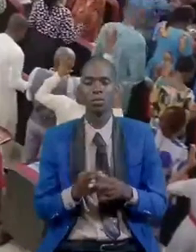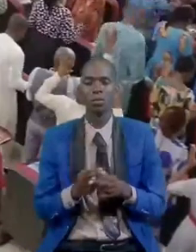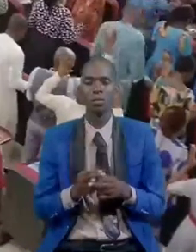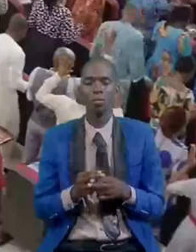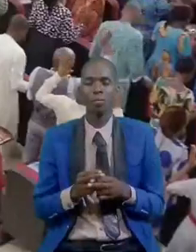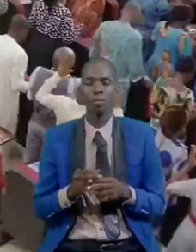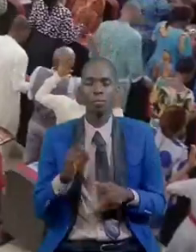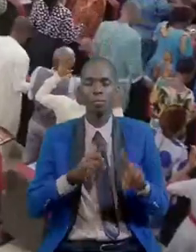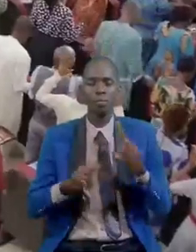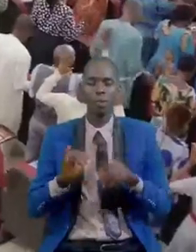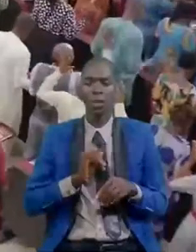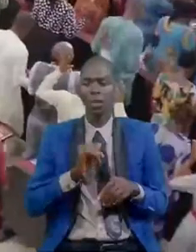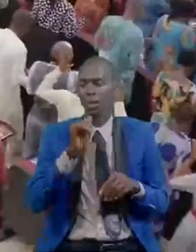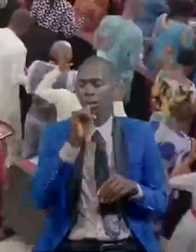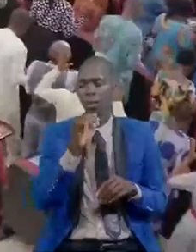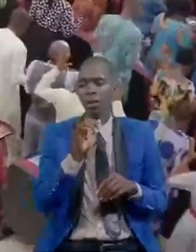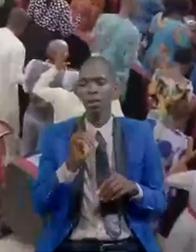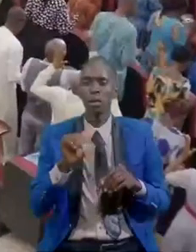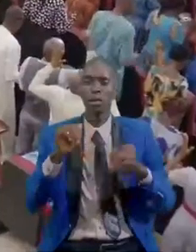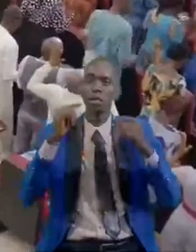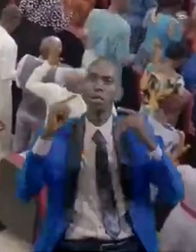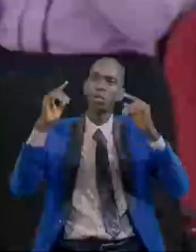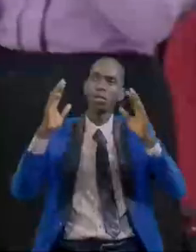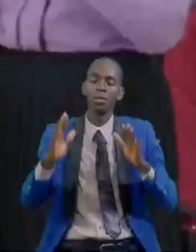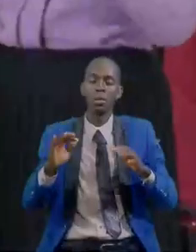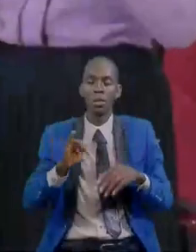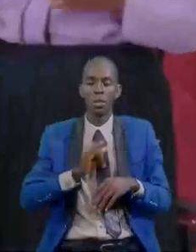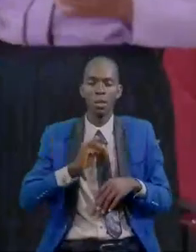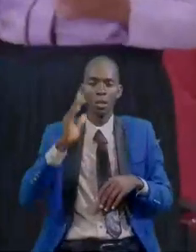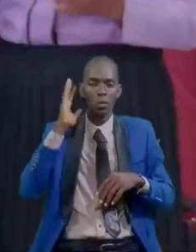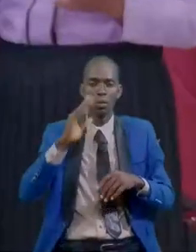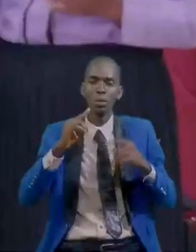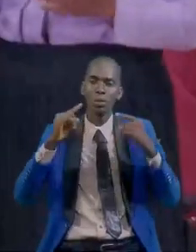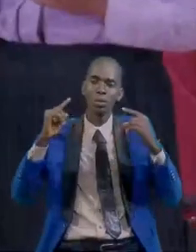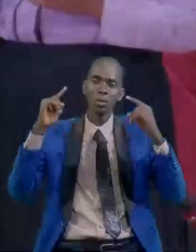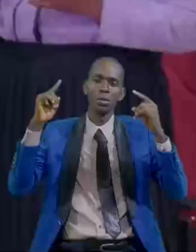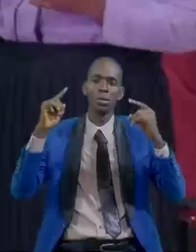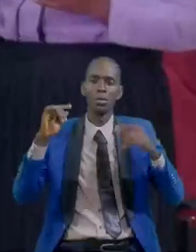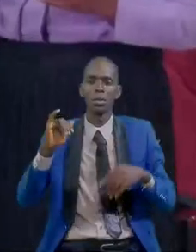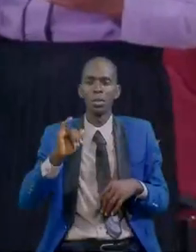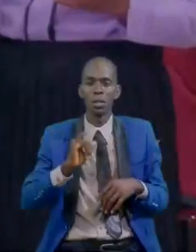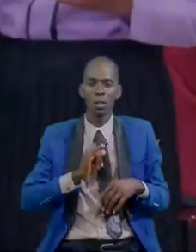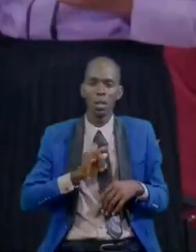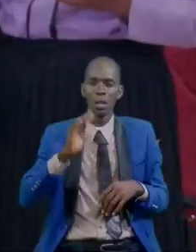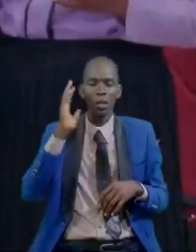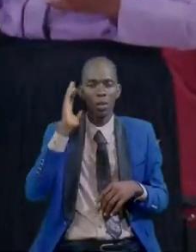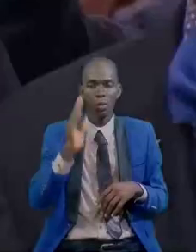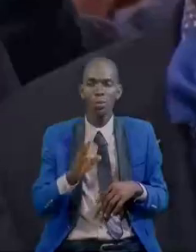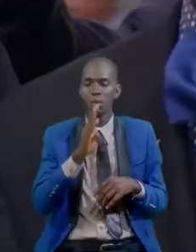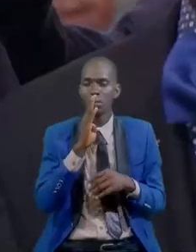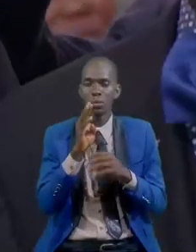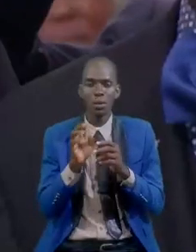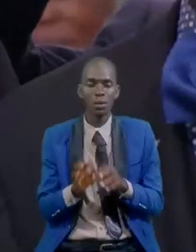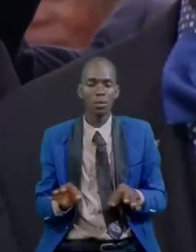Je suis un réalisateur. Je vais réussir. Je serai important dans